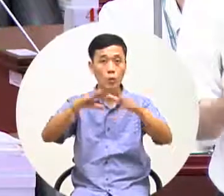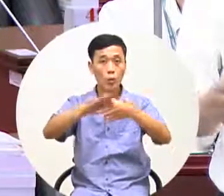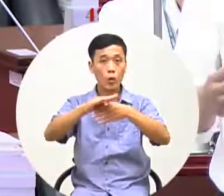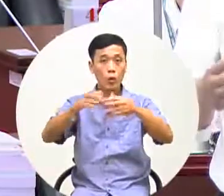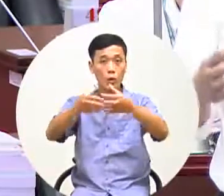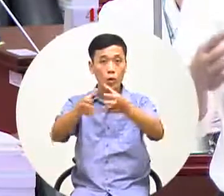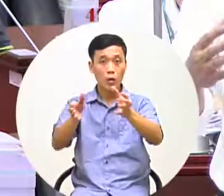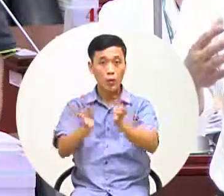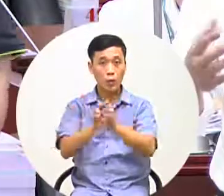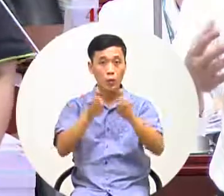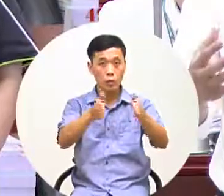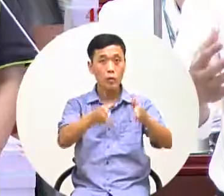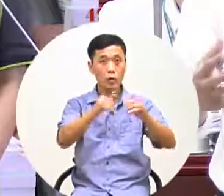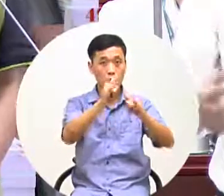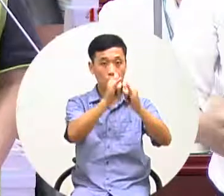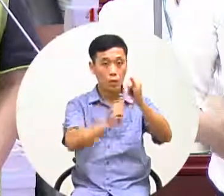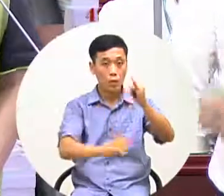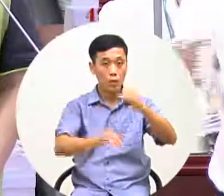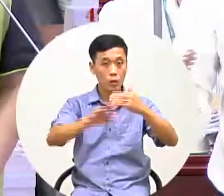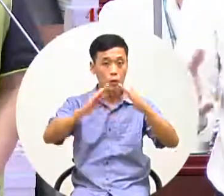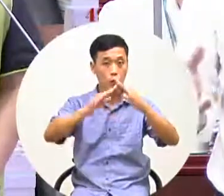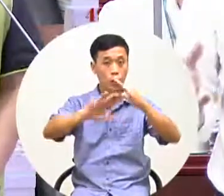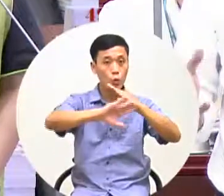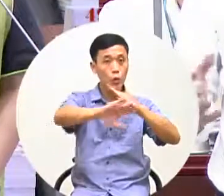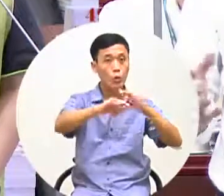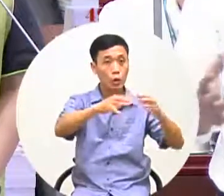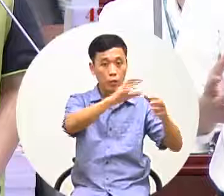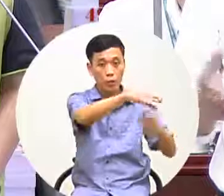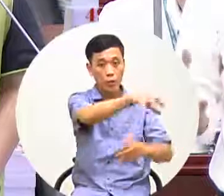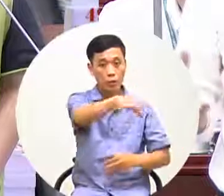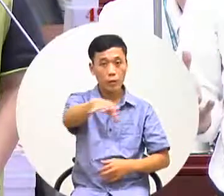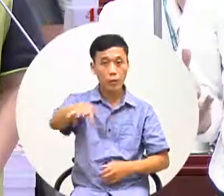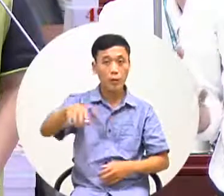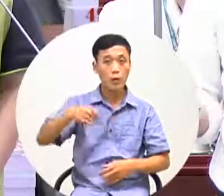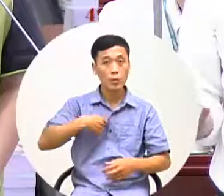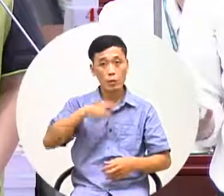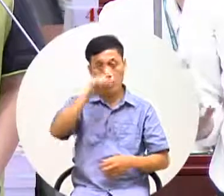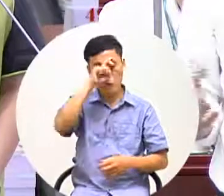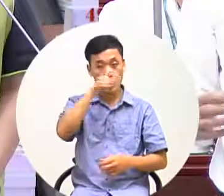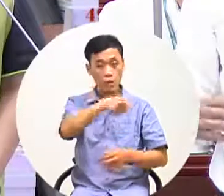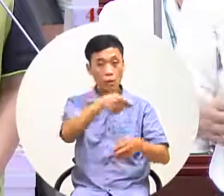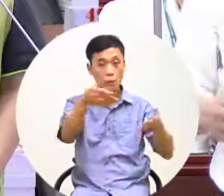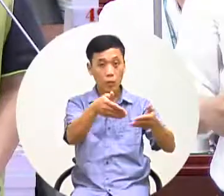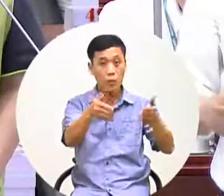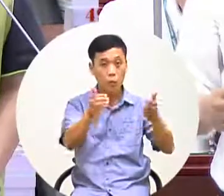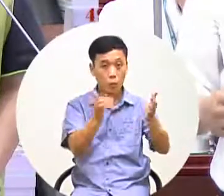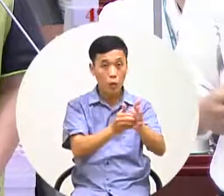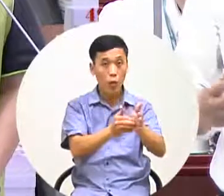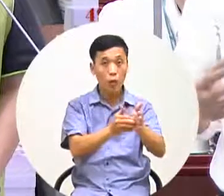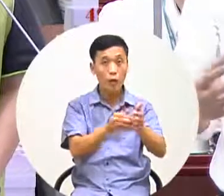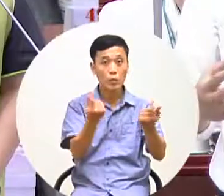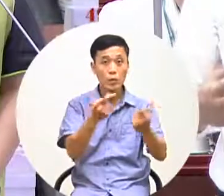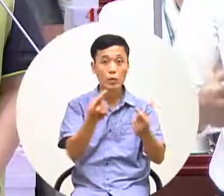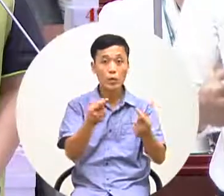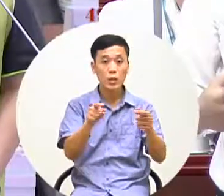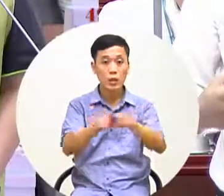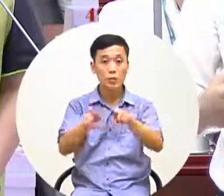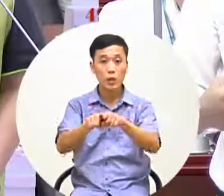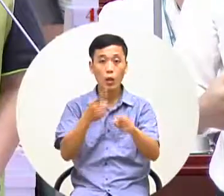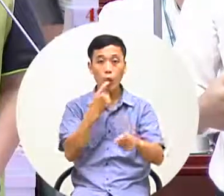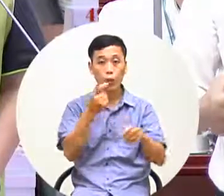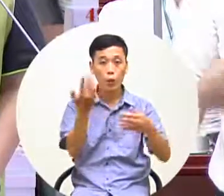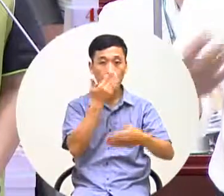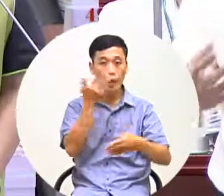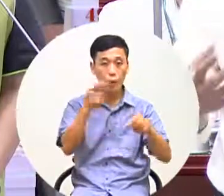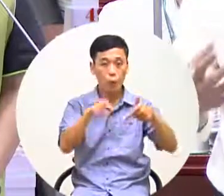历史场域。我们当然是希望说不是做完之后它就像一个一般的绿美化工程一样，我们也是希望说透过一些可以是不是